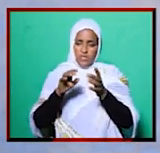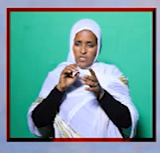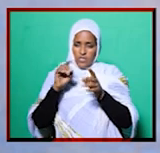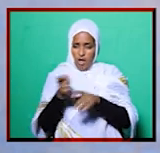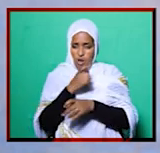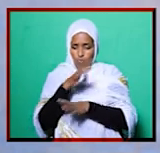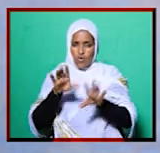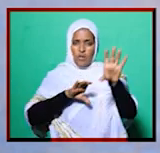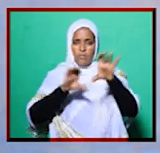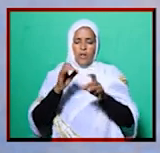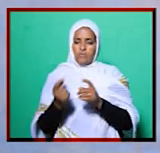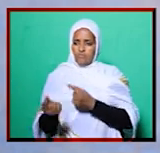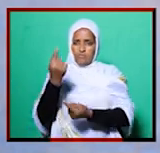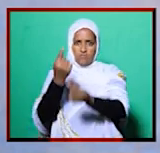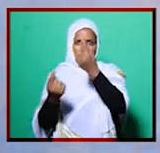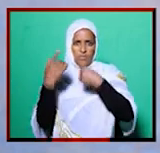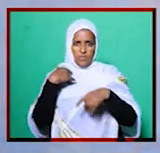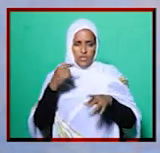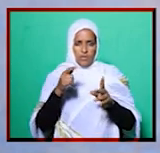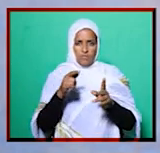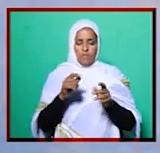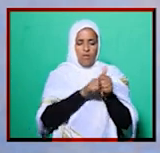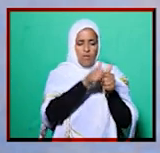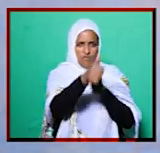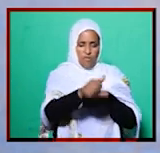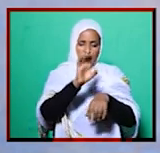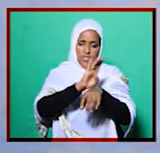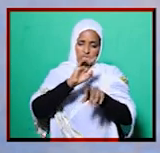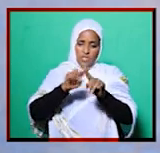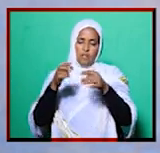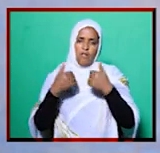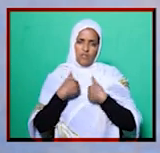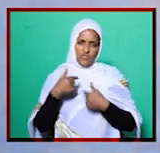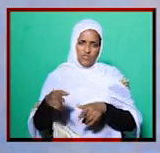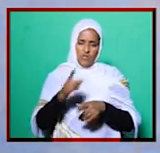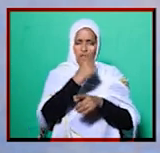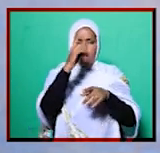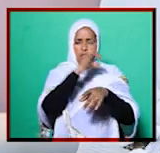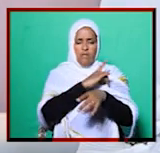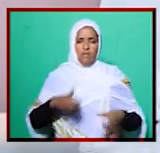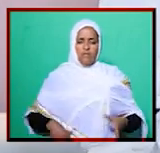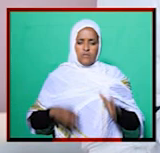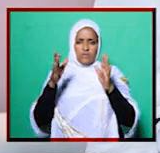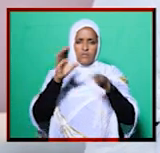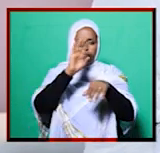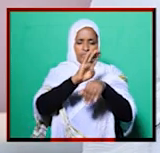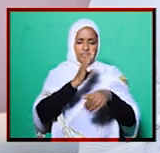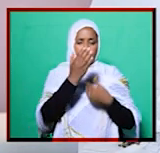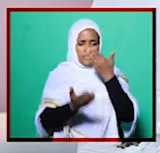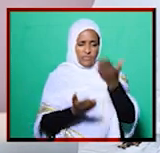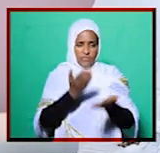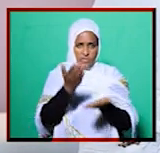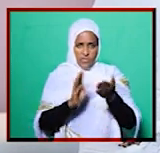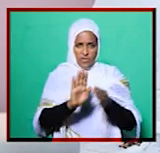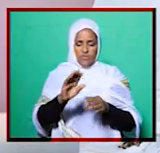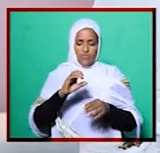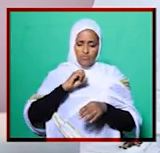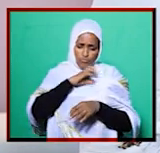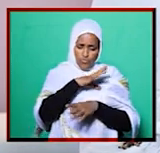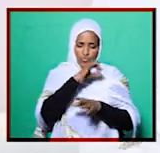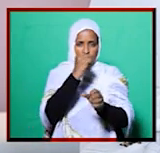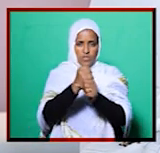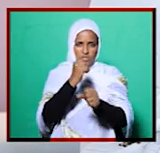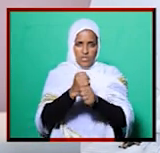ክርስቲያንን እንዳልነበረች ለማድረግ ተነስተው ነበረ ነገስታቱ። ዲዮቅልጥያኖስ አልፏል፣ ቤተ ክርስቲያን ግን አለች። አንዳንድ ምዕመናን የቤተ ክርስቲያን